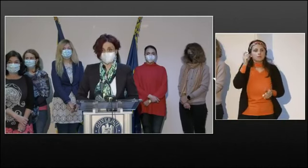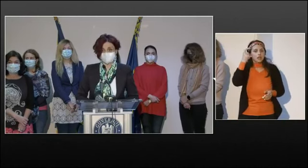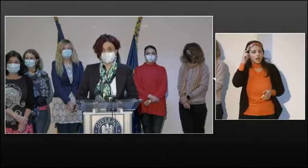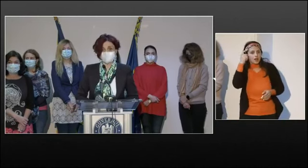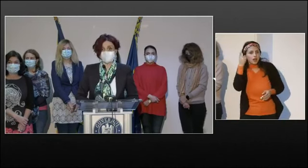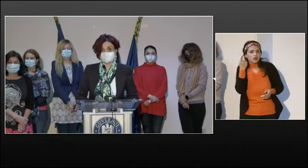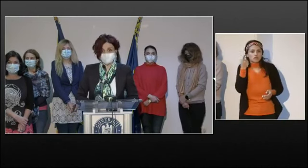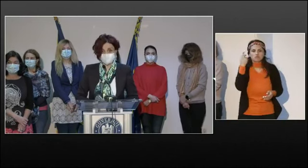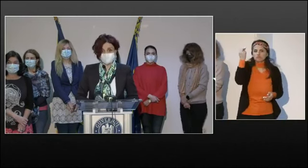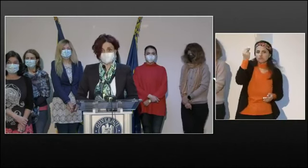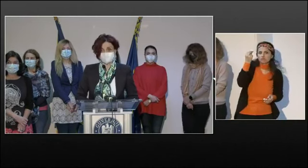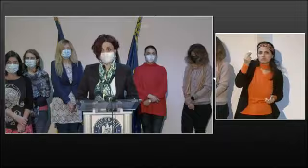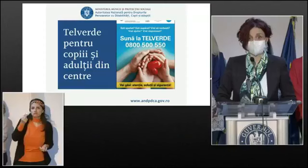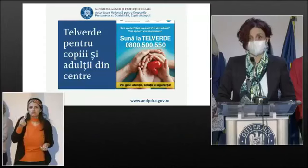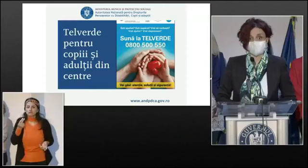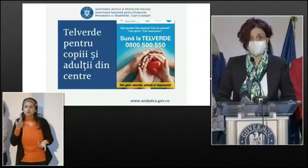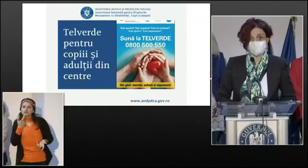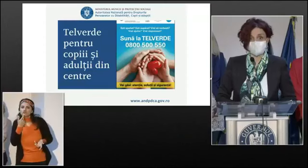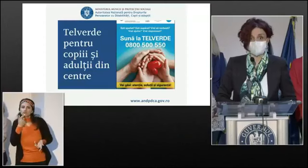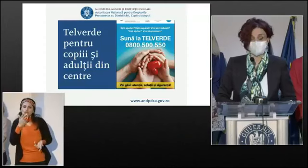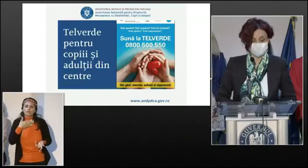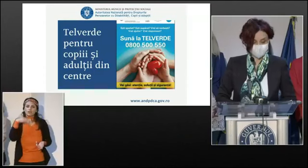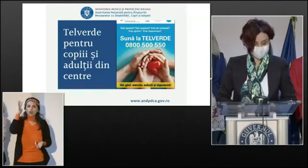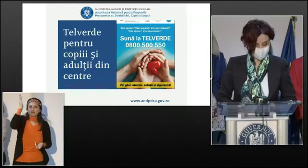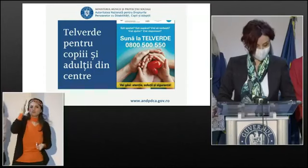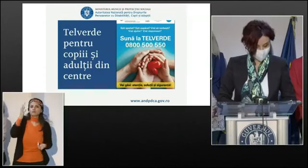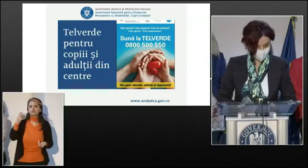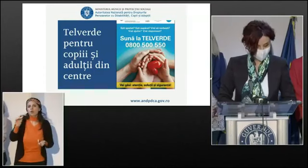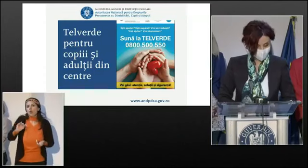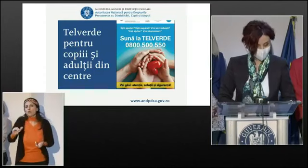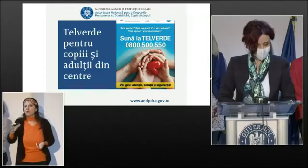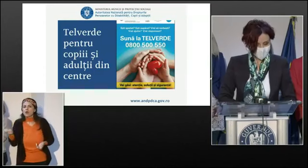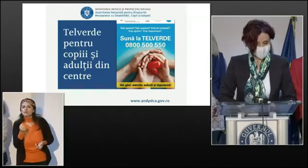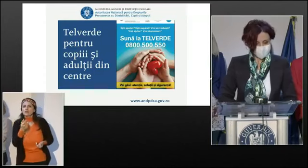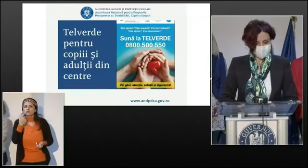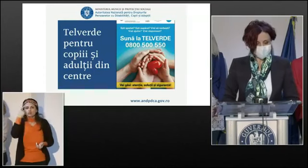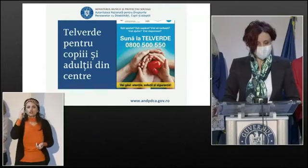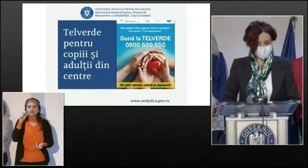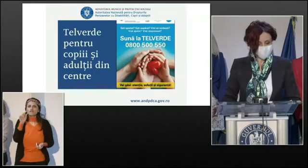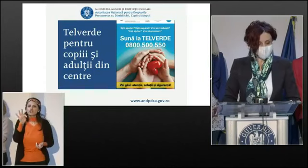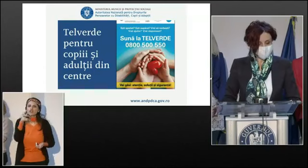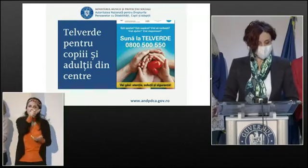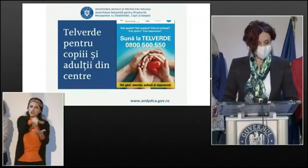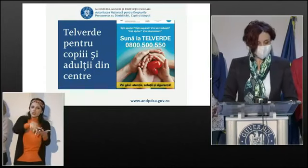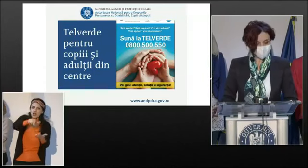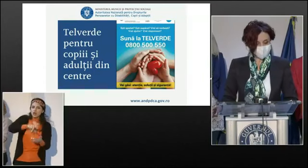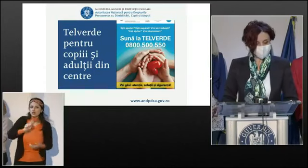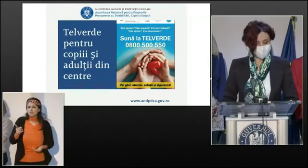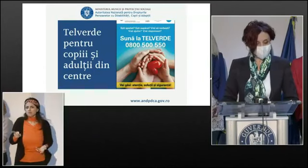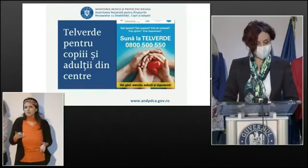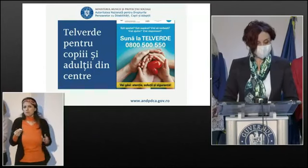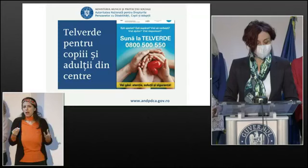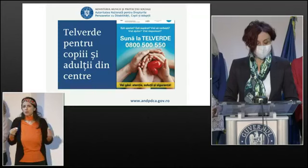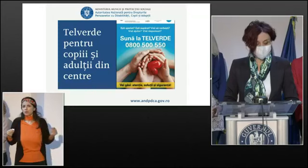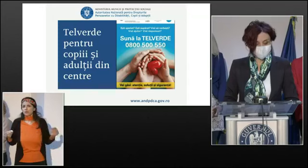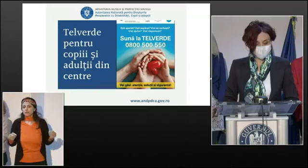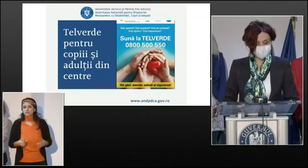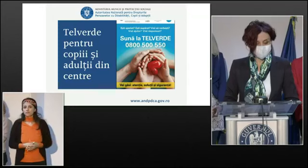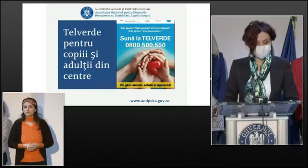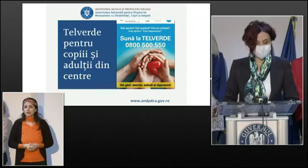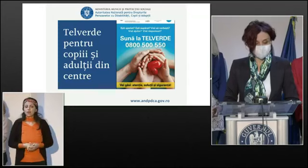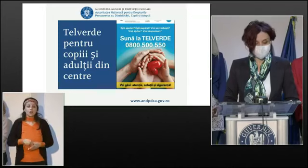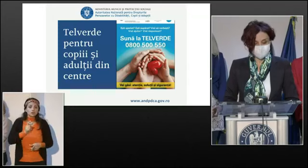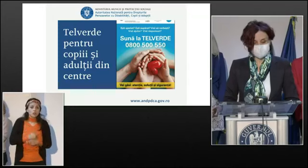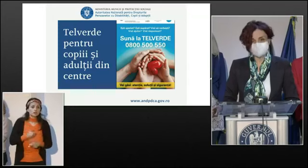Procesul de Adopție aici la nivelul echipei de la n de pe De ce a de asemena in indrumarea